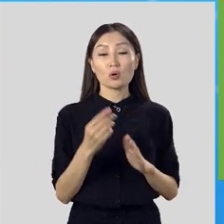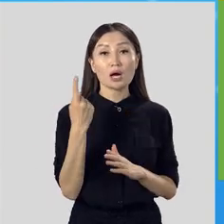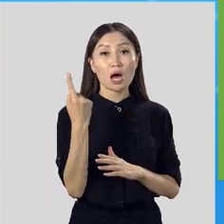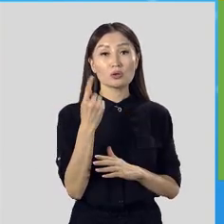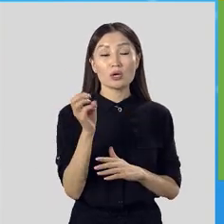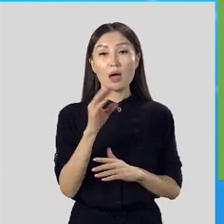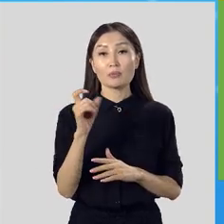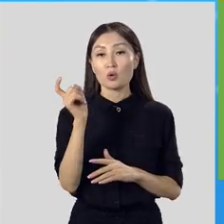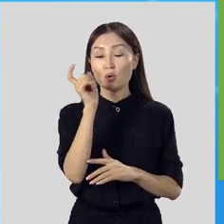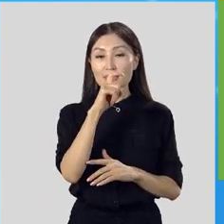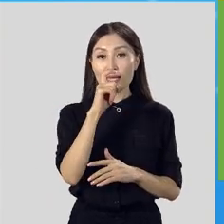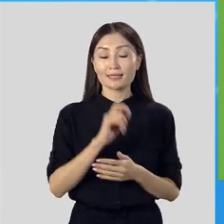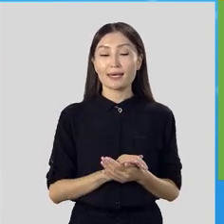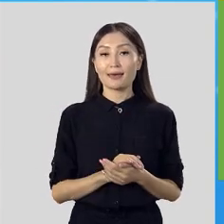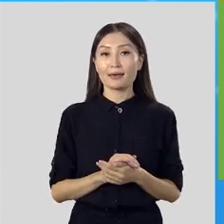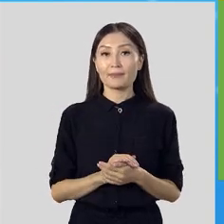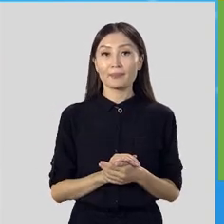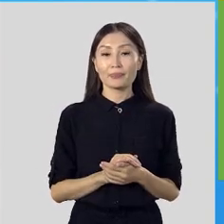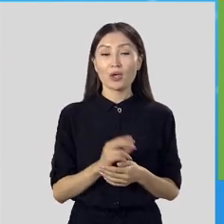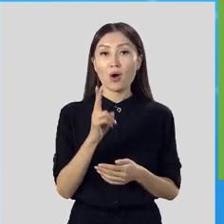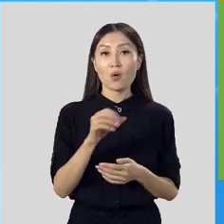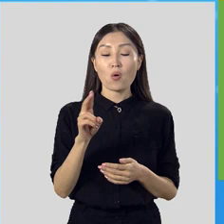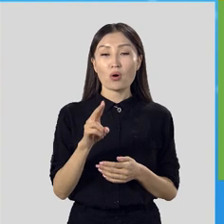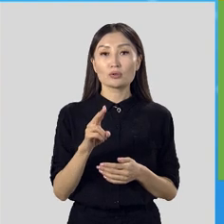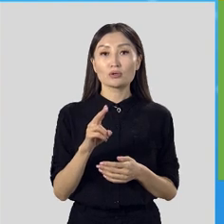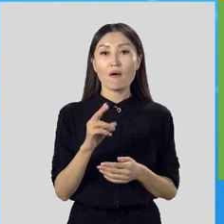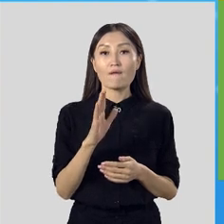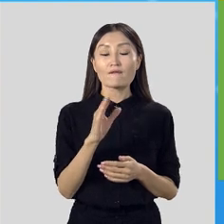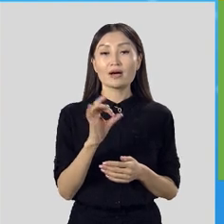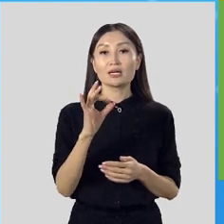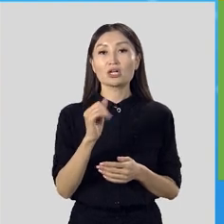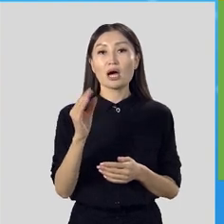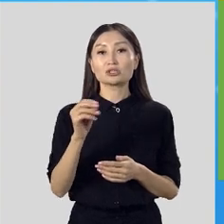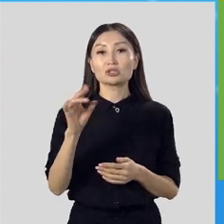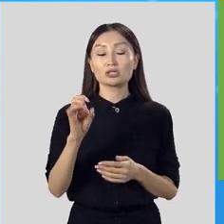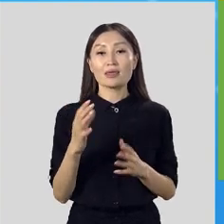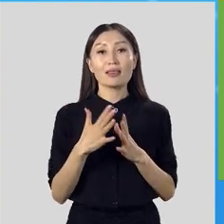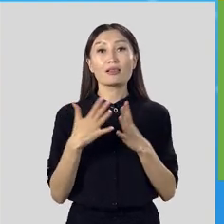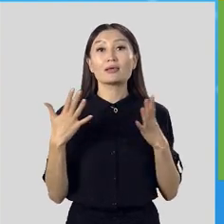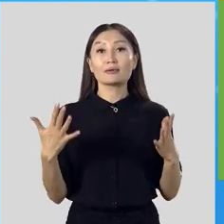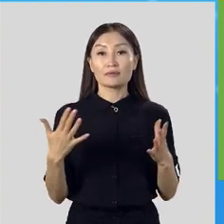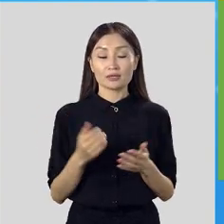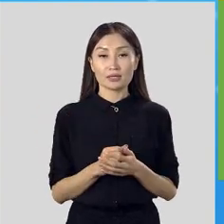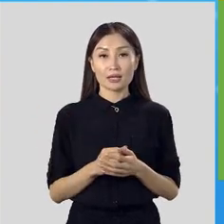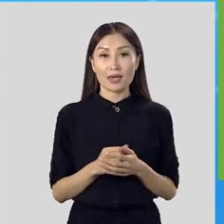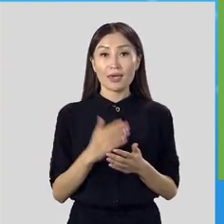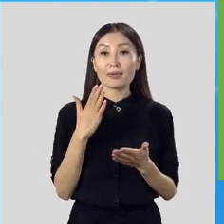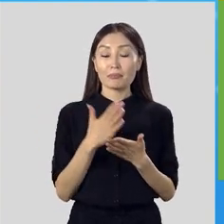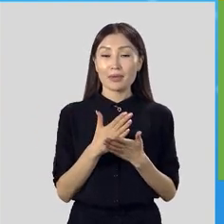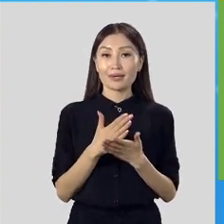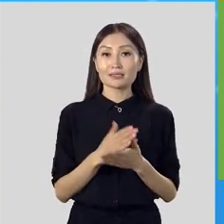одной аминокислоте. Код вырожден или избыточен.